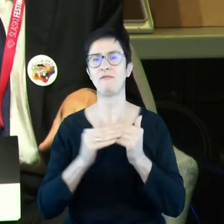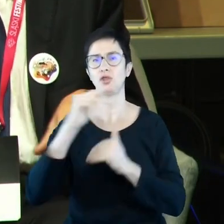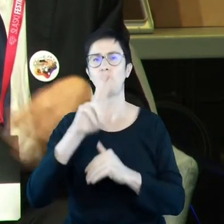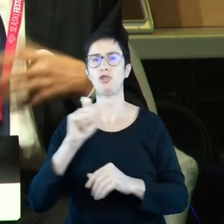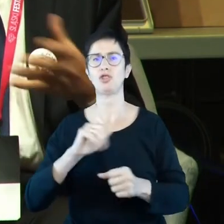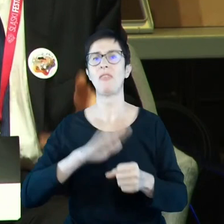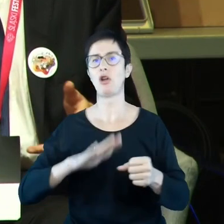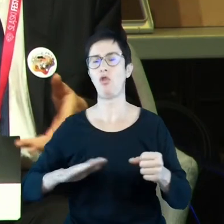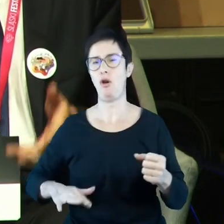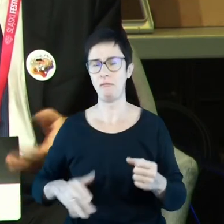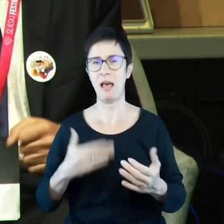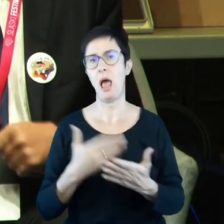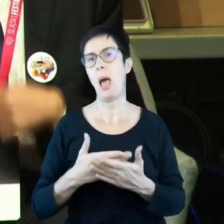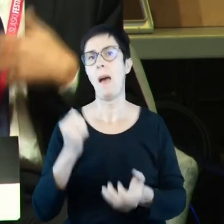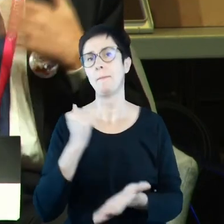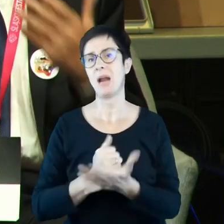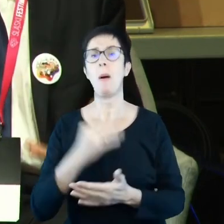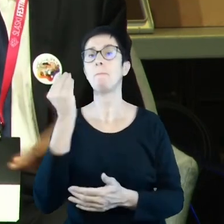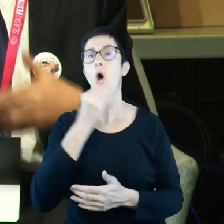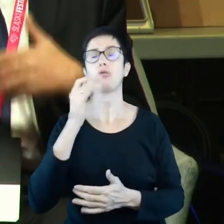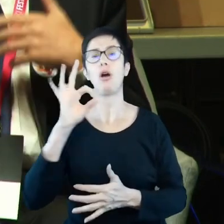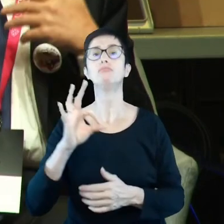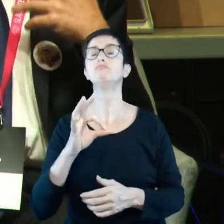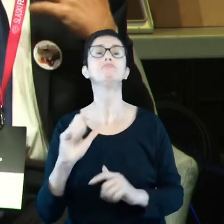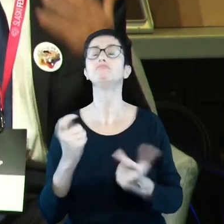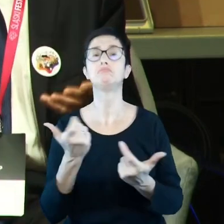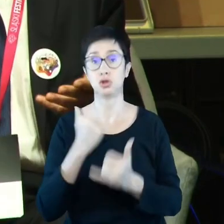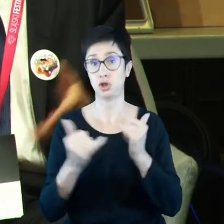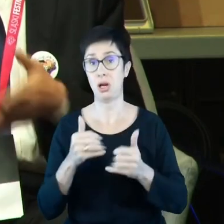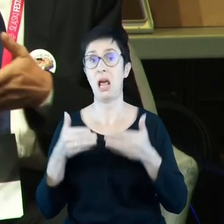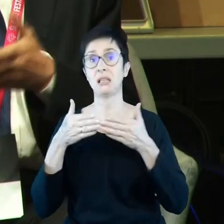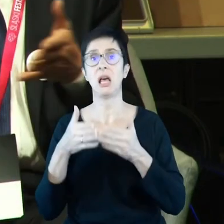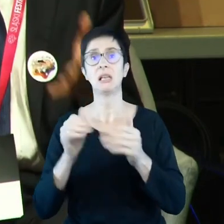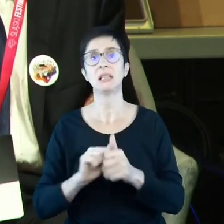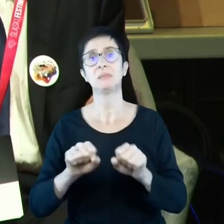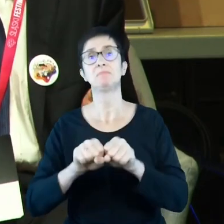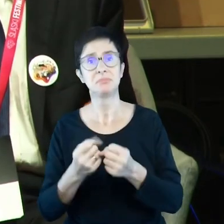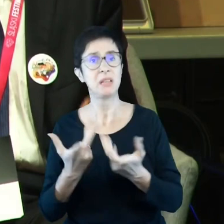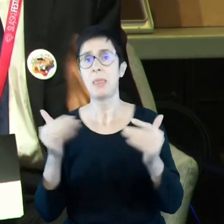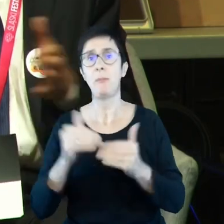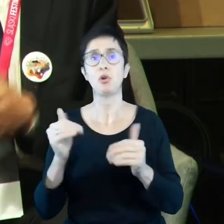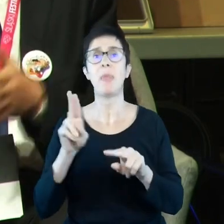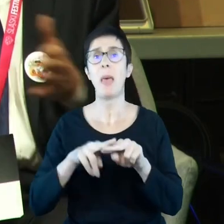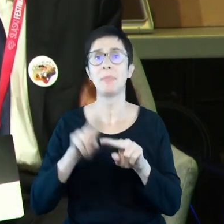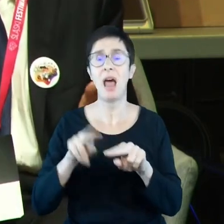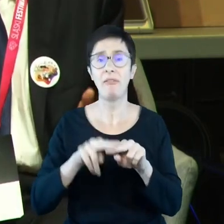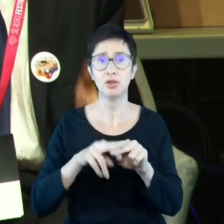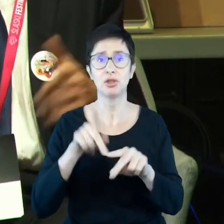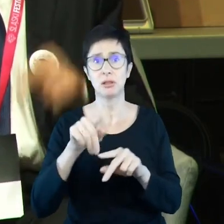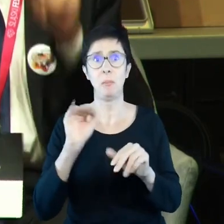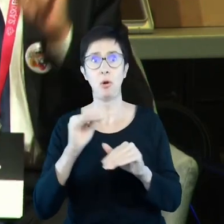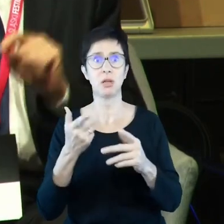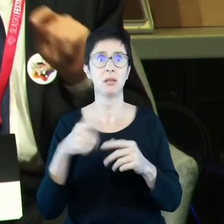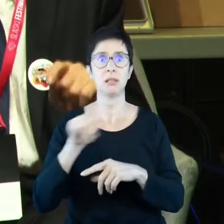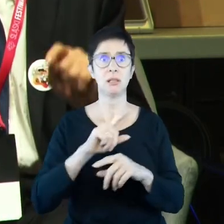w morzu, a prawo morskie twierdzi wyraźnie, że jeżeli statek ulega awarii, której nie da się naprawić w morzu, a zagraża załodze bądź cargo,